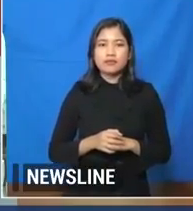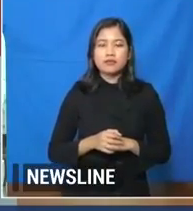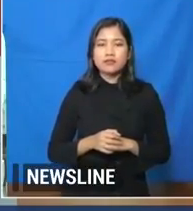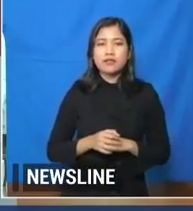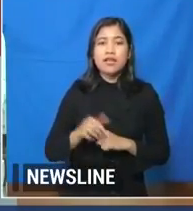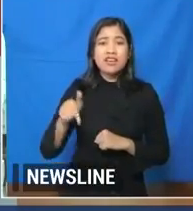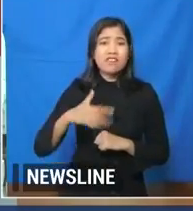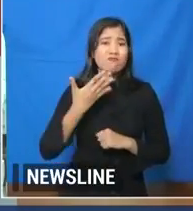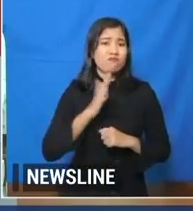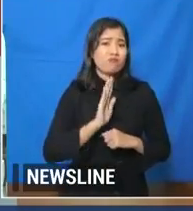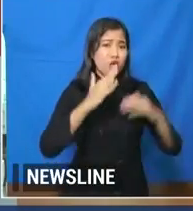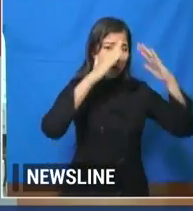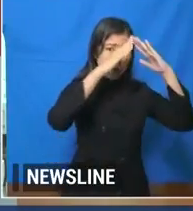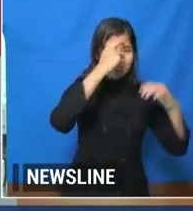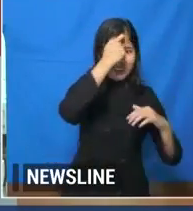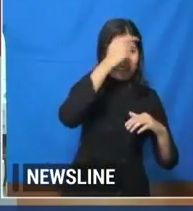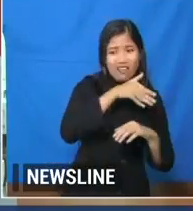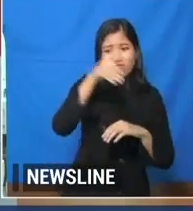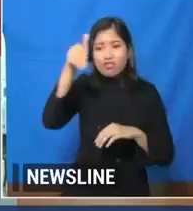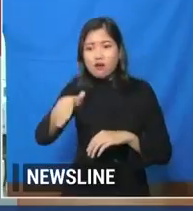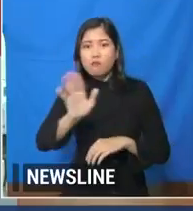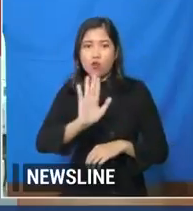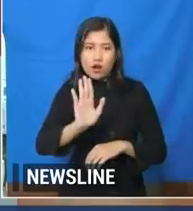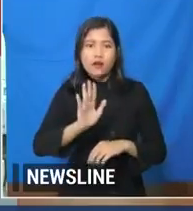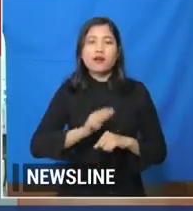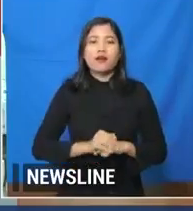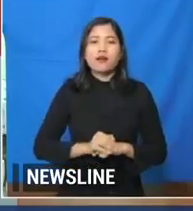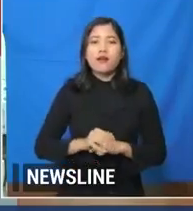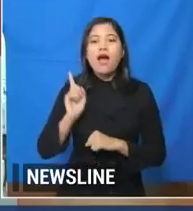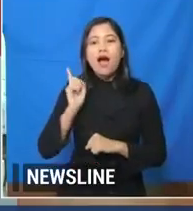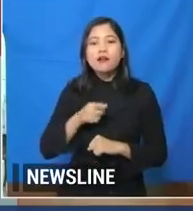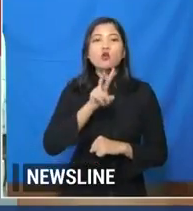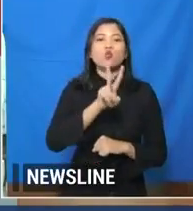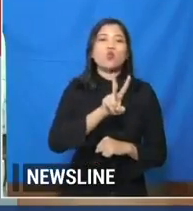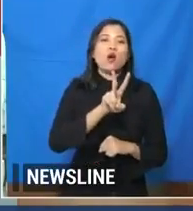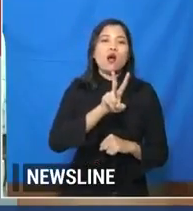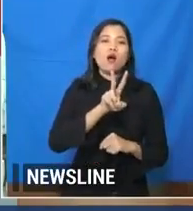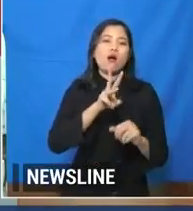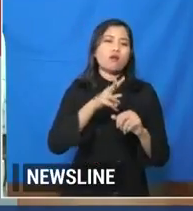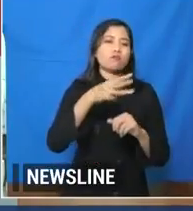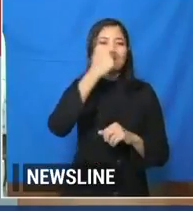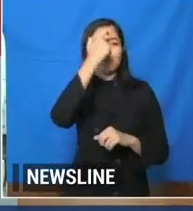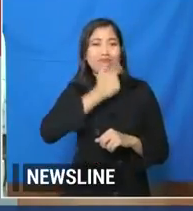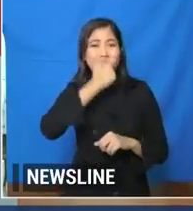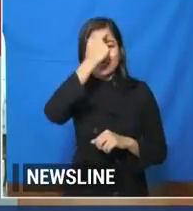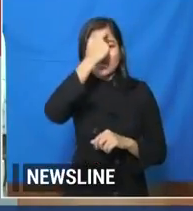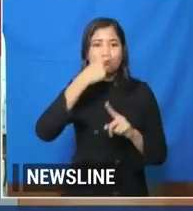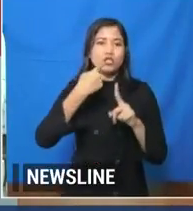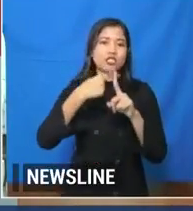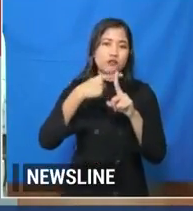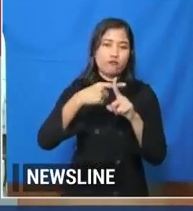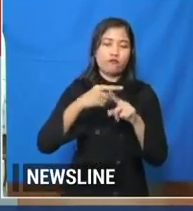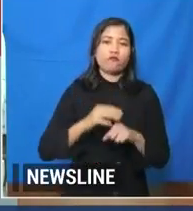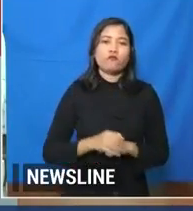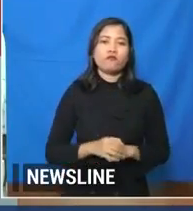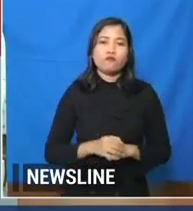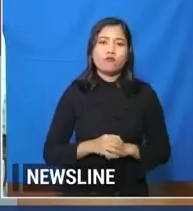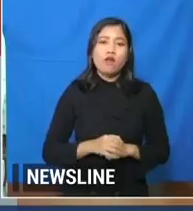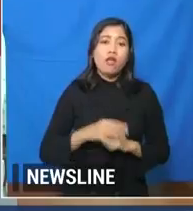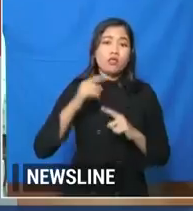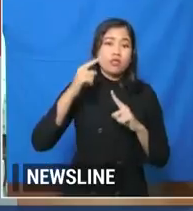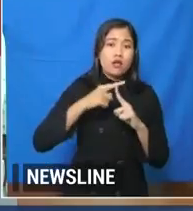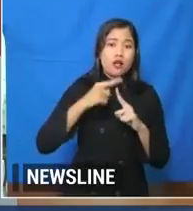sakit yang datang dan kemudian kita periksa kita temukan ada dua kasus positif sehingga pada periode 17